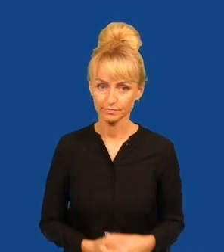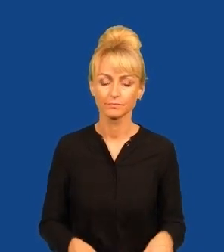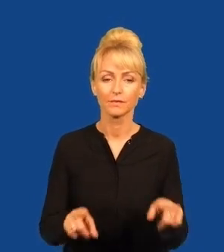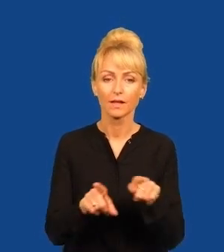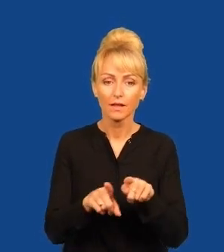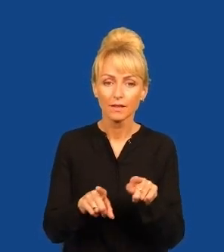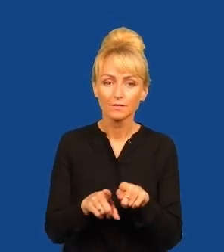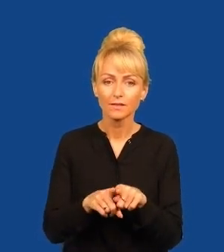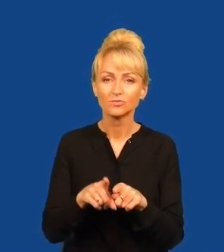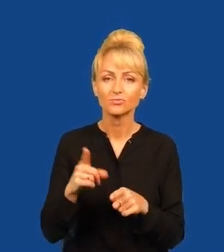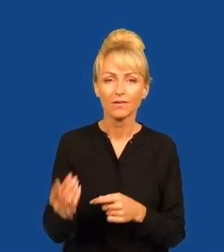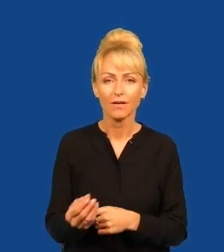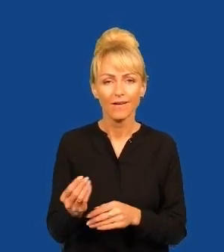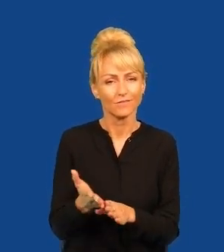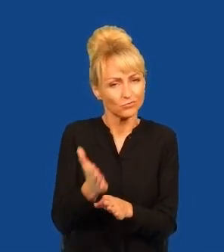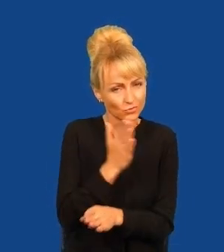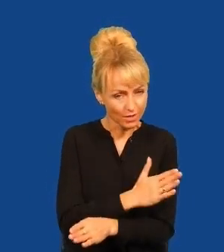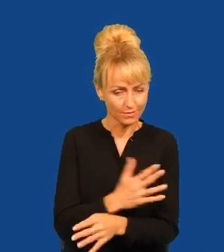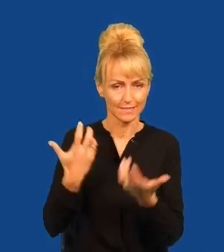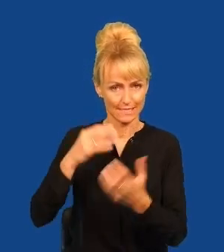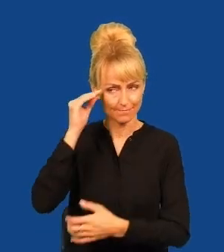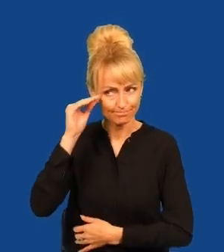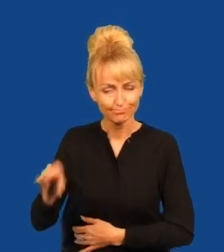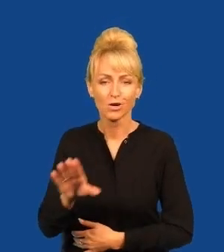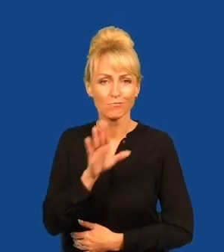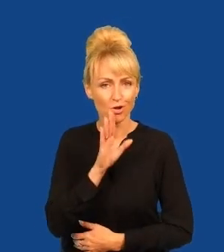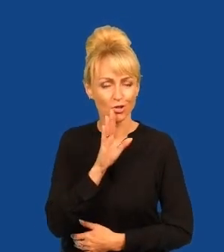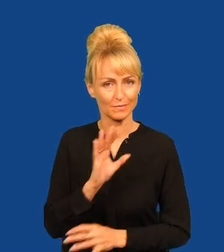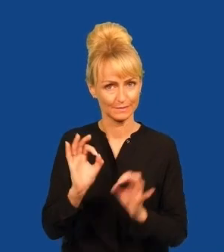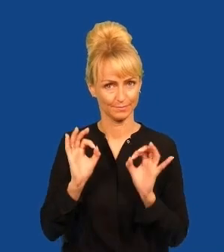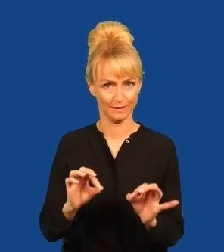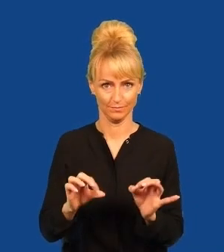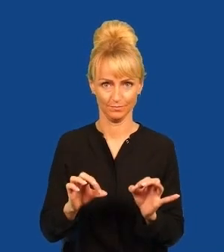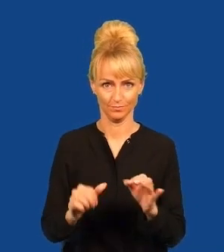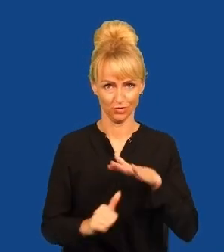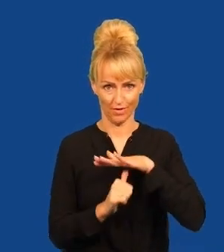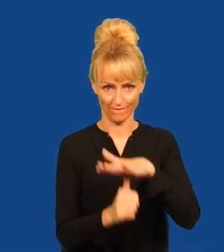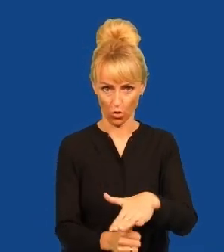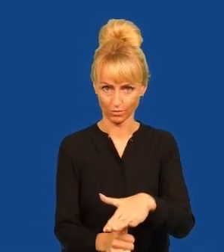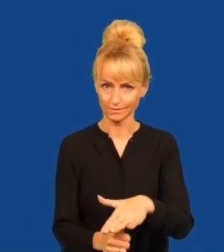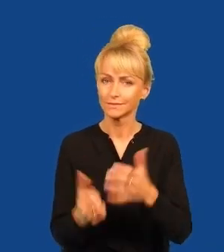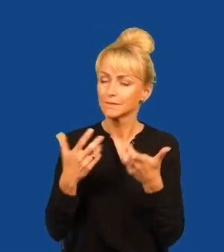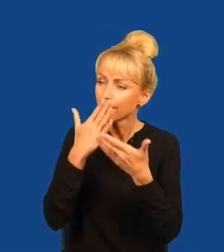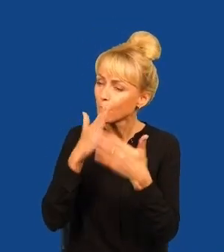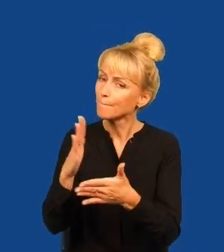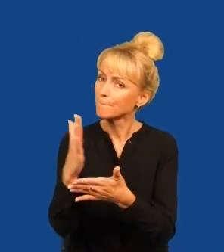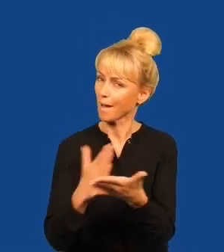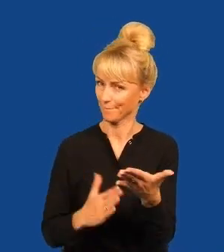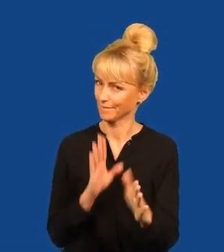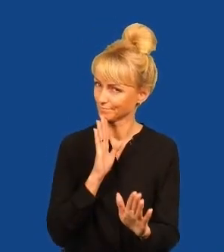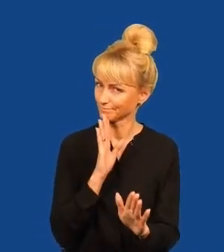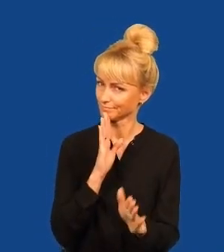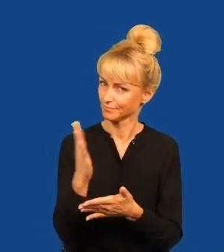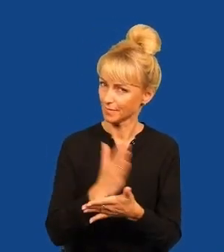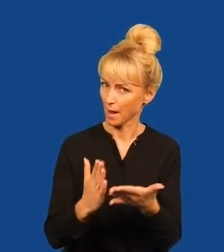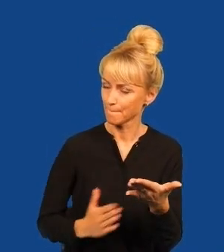wejściem komunikować, tak jak dobry przewodnik i mapa, przed tym, co powinieneś przygotować. Jakie kroki poszczególnie